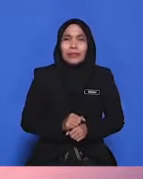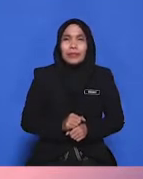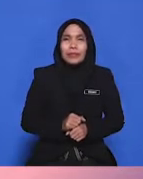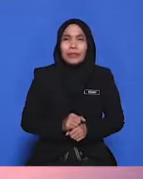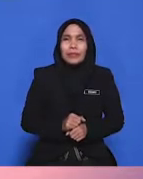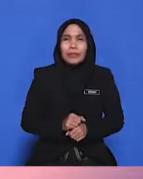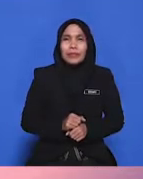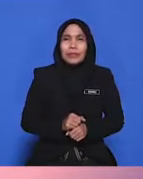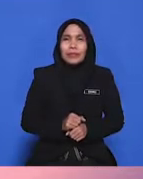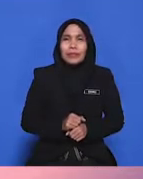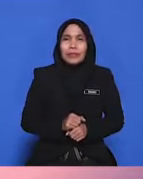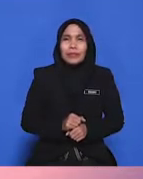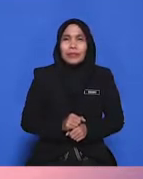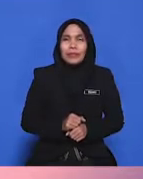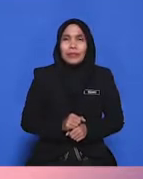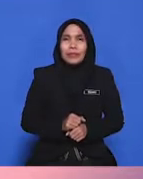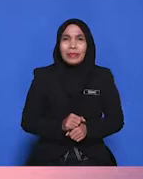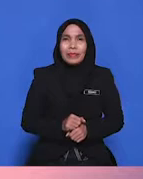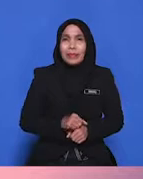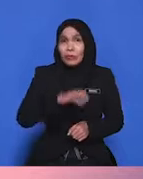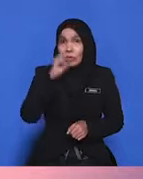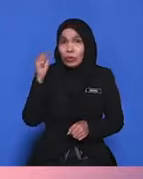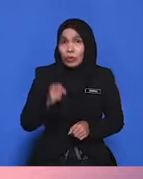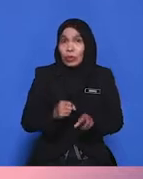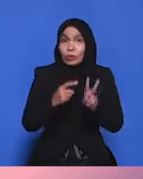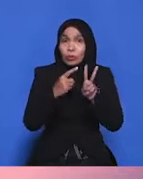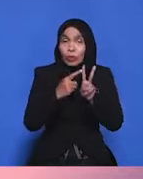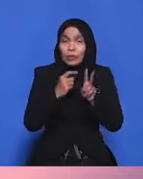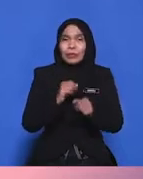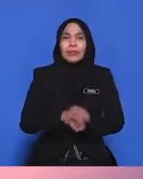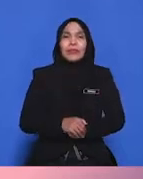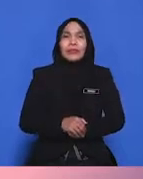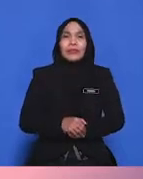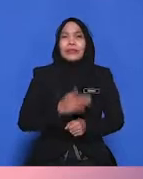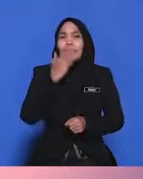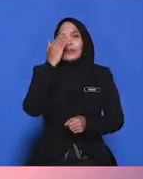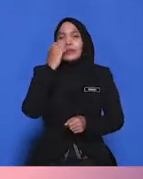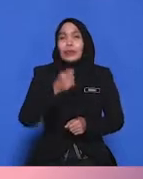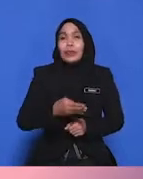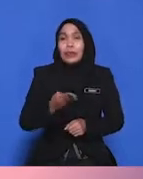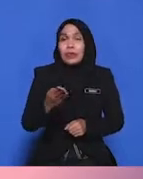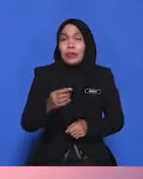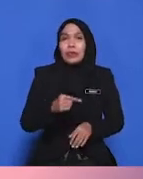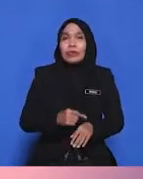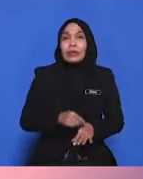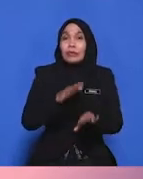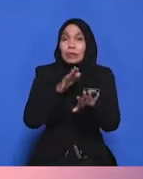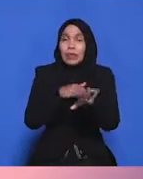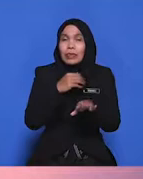Al-Afghani. Baiklah, soalan kedua ialah, mengapakah beliau